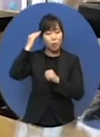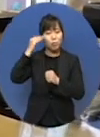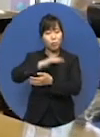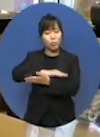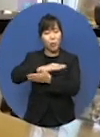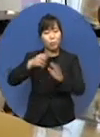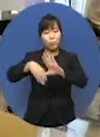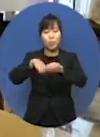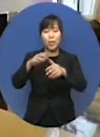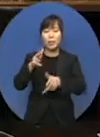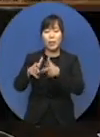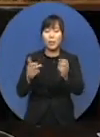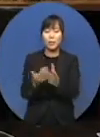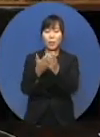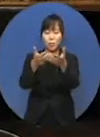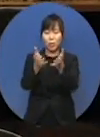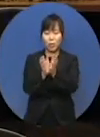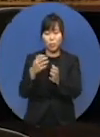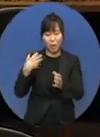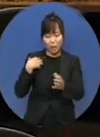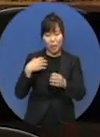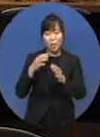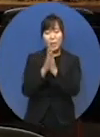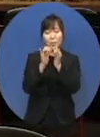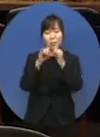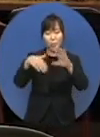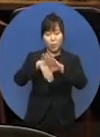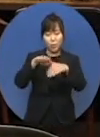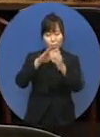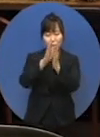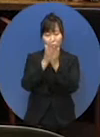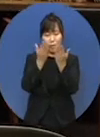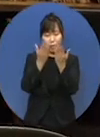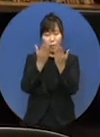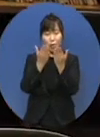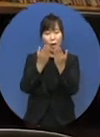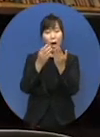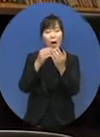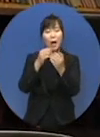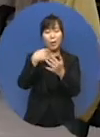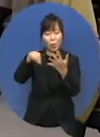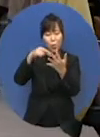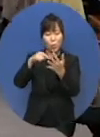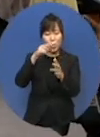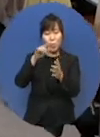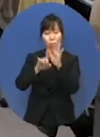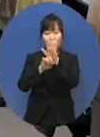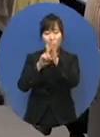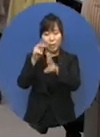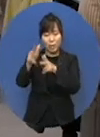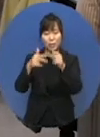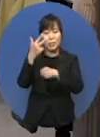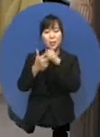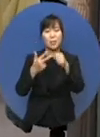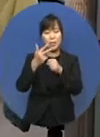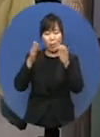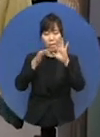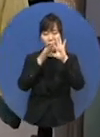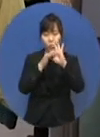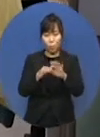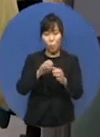한국출판문화사업진흥원이 주관하는 인문독서 아카데미 공모사업에 7년 연속 선정되는